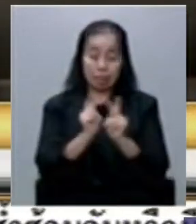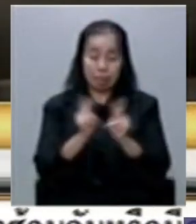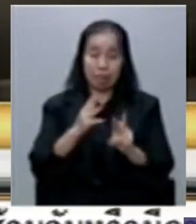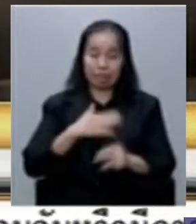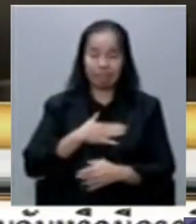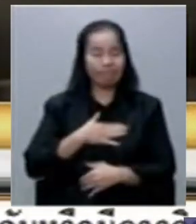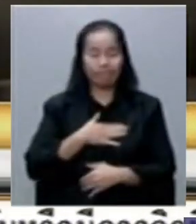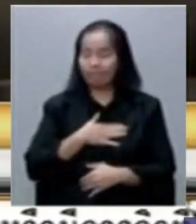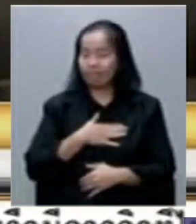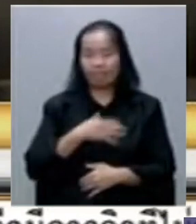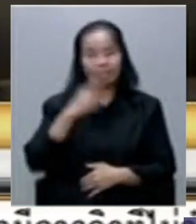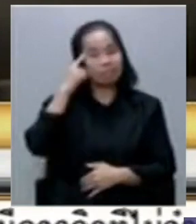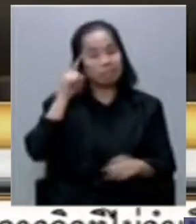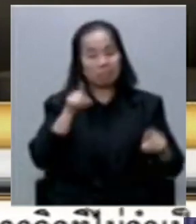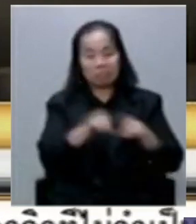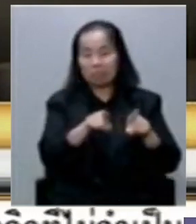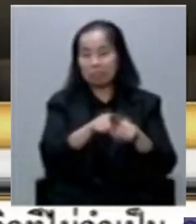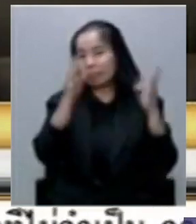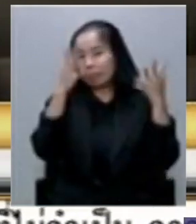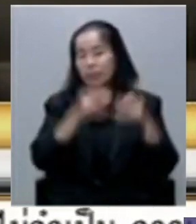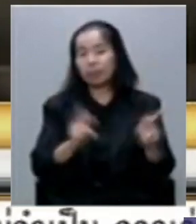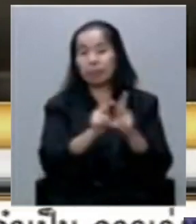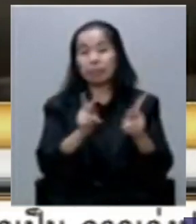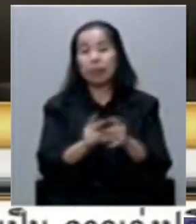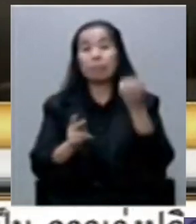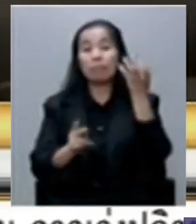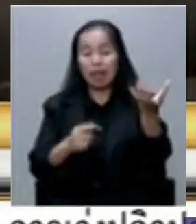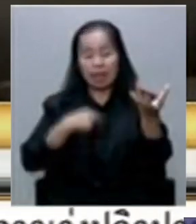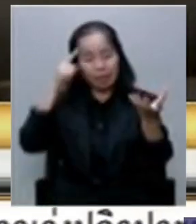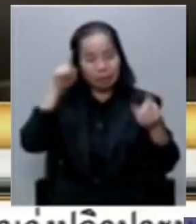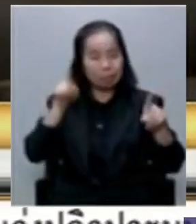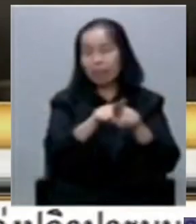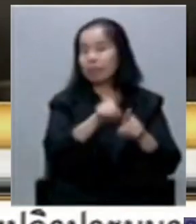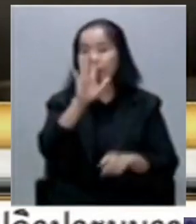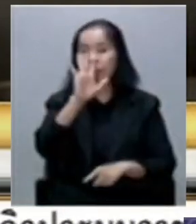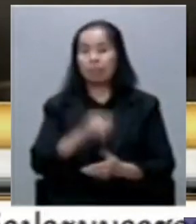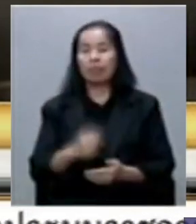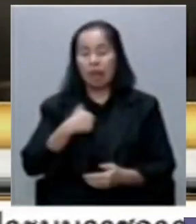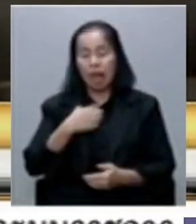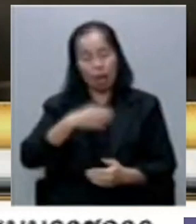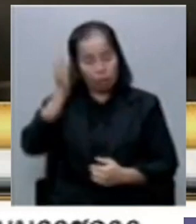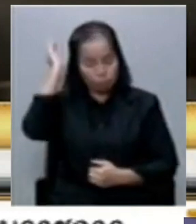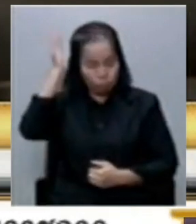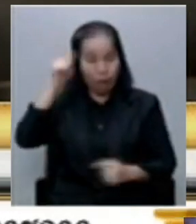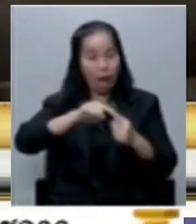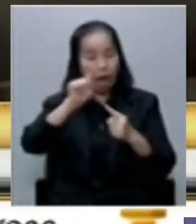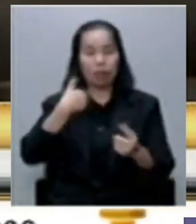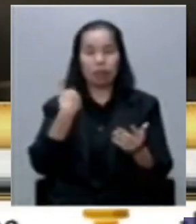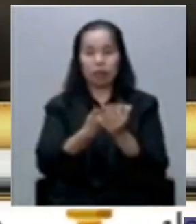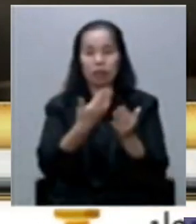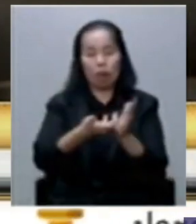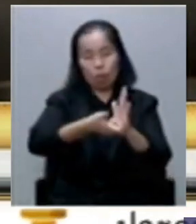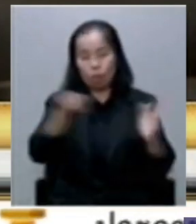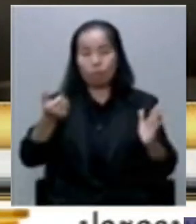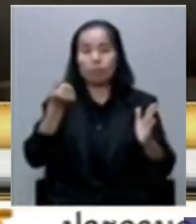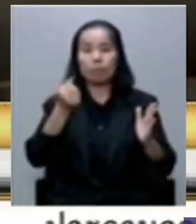ไม่เห็นด้วยนะครับกับกรรมาธิการเสียงข้างมากแล้วก็จะขออภิปรายนะครับเพื่อตัด 15% นะครับในงบประมา